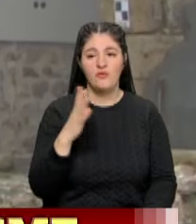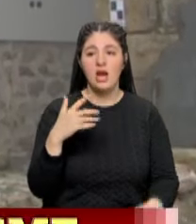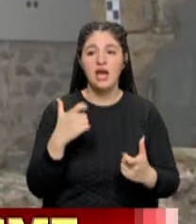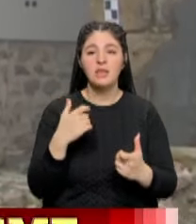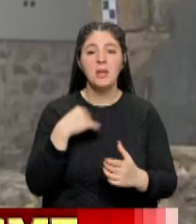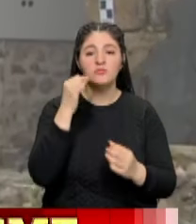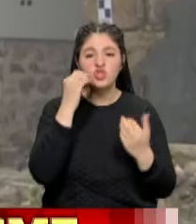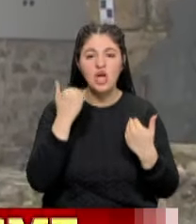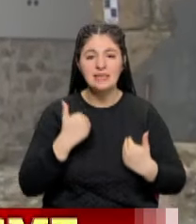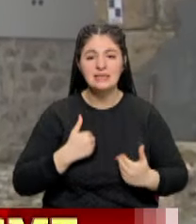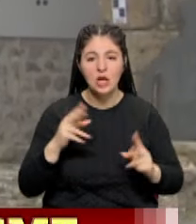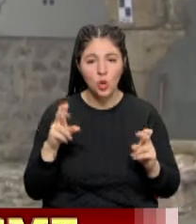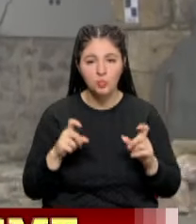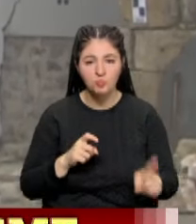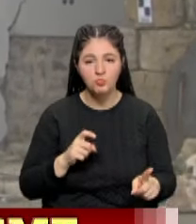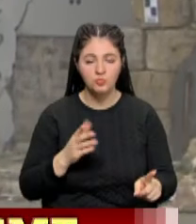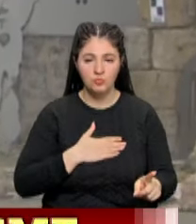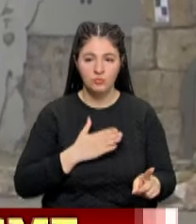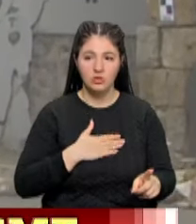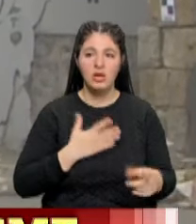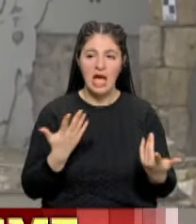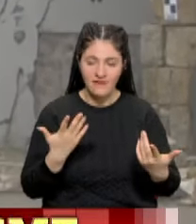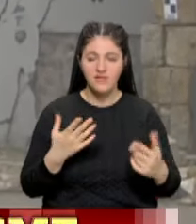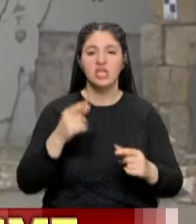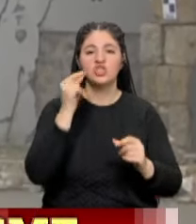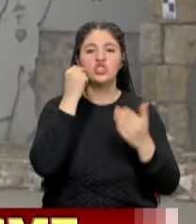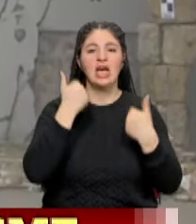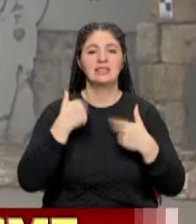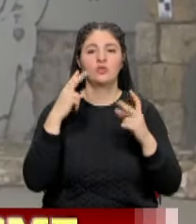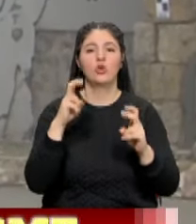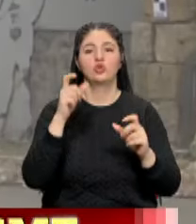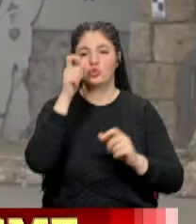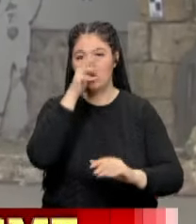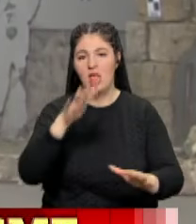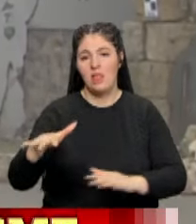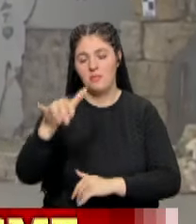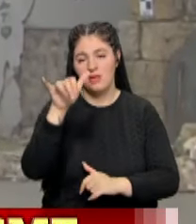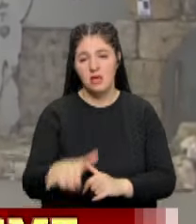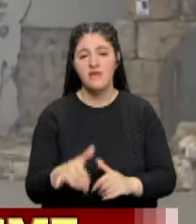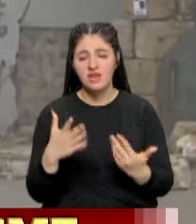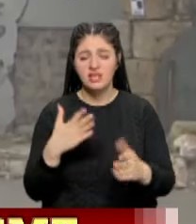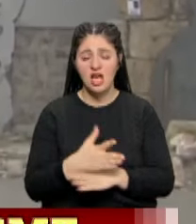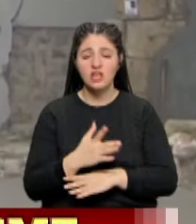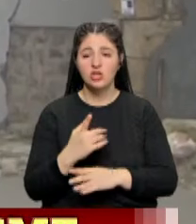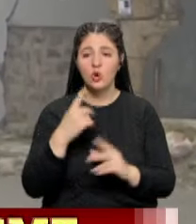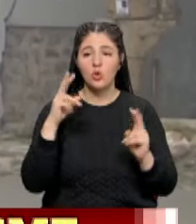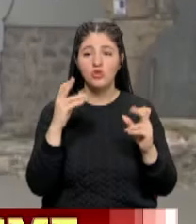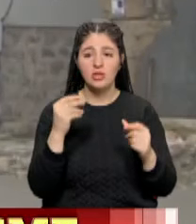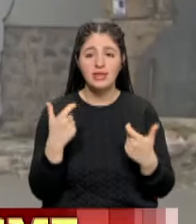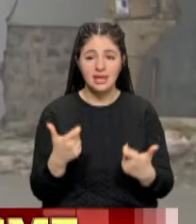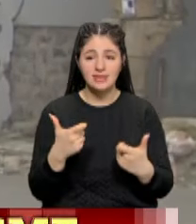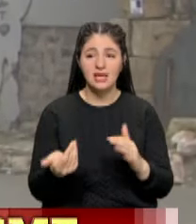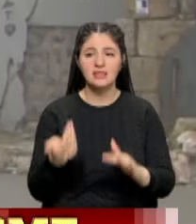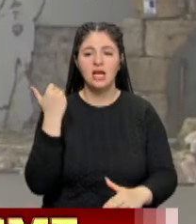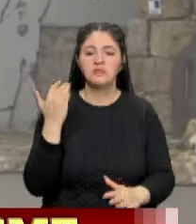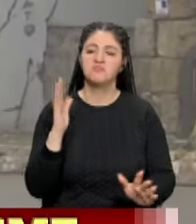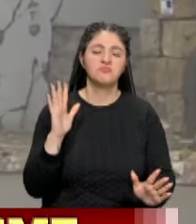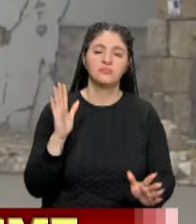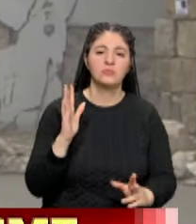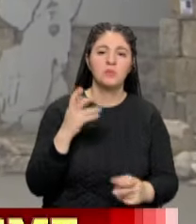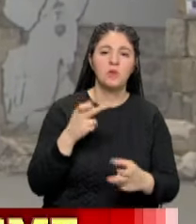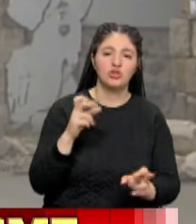Hatay benim şahsi meselemdir. Evet, Hatay artık Türkiye'nin şahsi meselesi ve gerçekten söz konusu Hatay ise gerisi